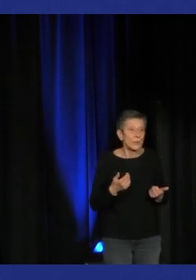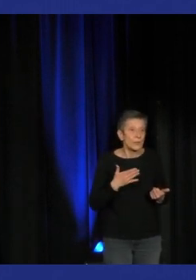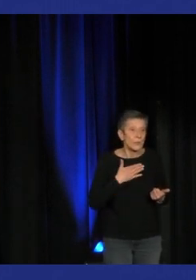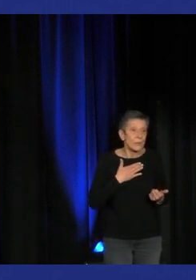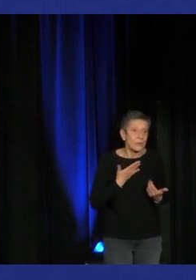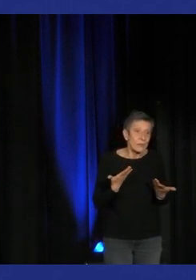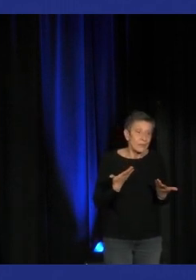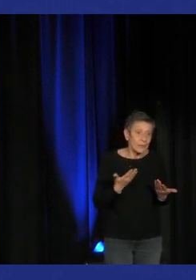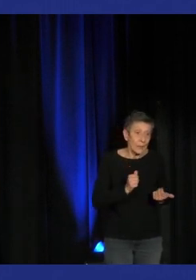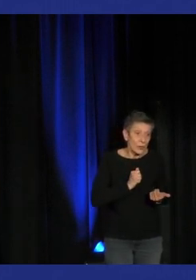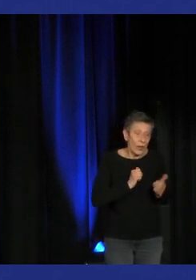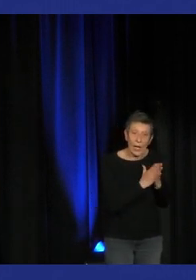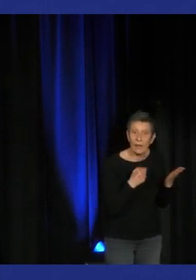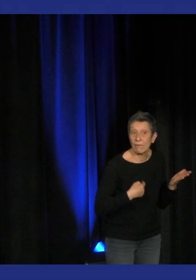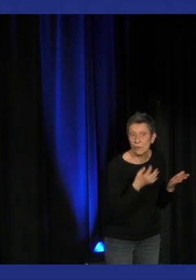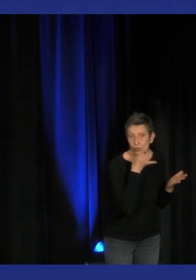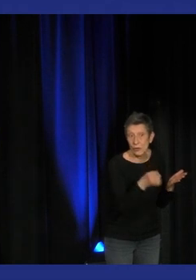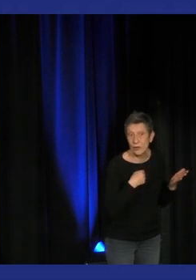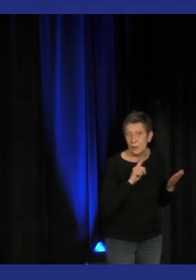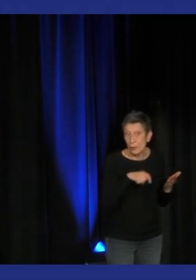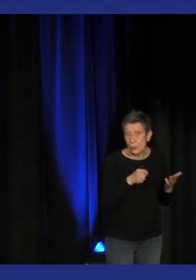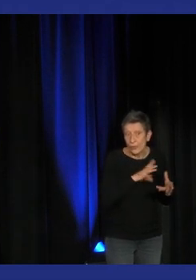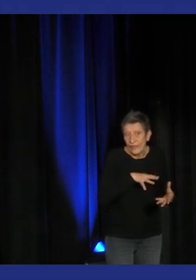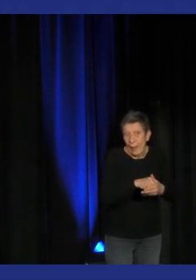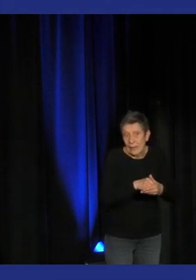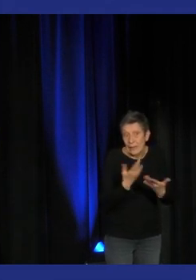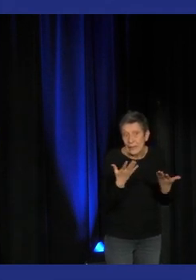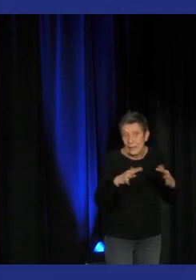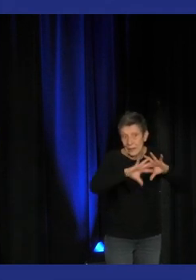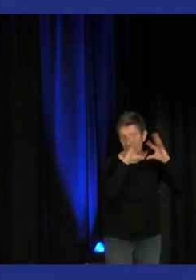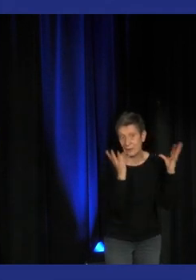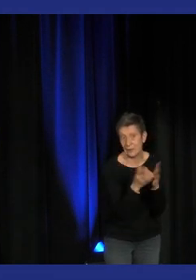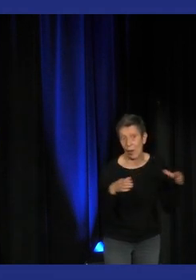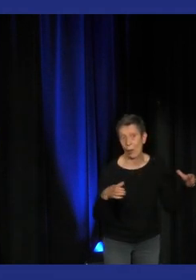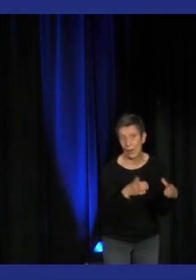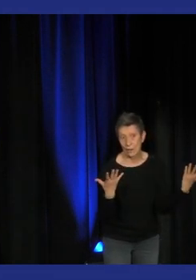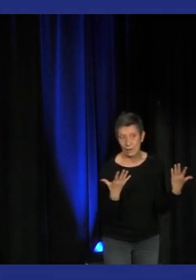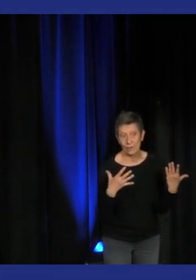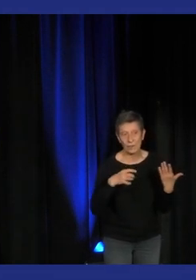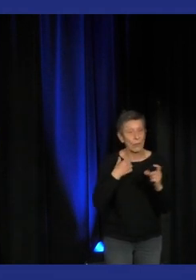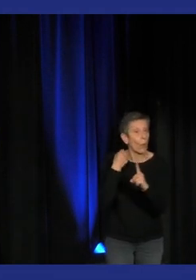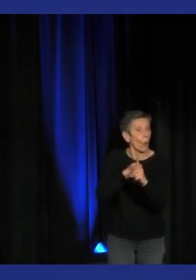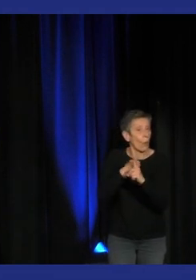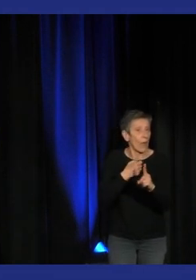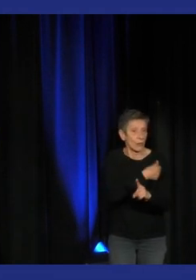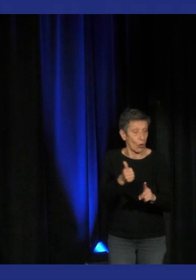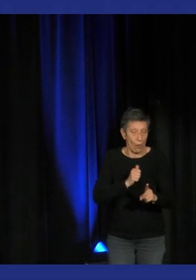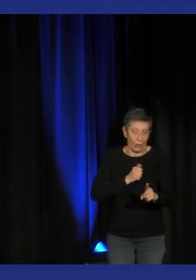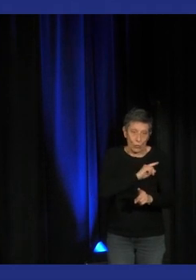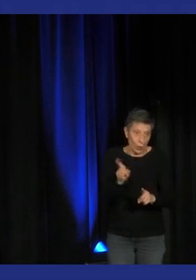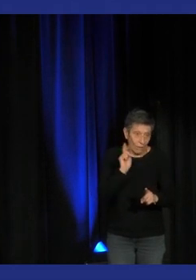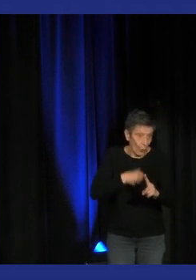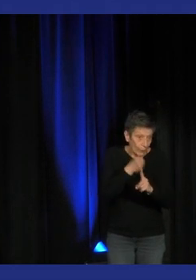comme je l'explique dans le livre, s'inscrit dans une histoire collective. Et que du coup, ces combats-là sont bien sûr des combats collectifs à